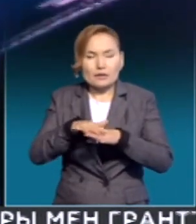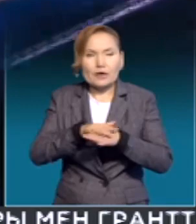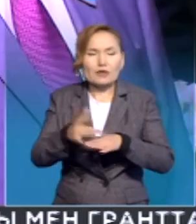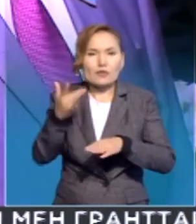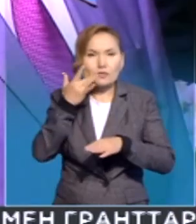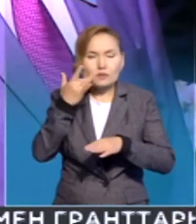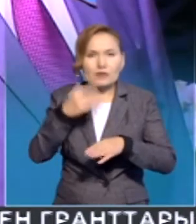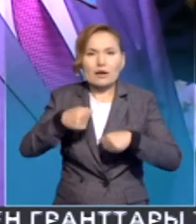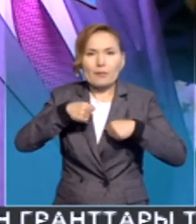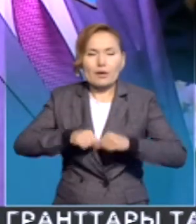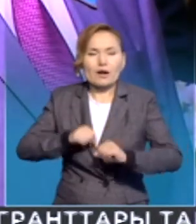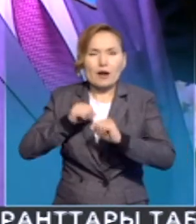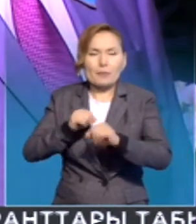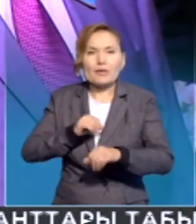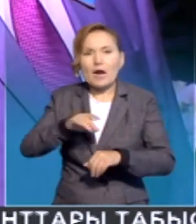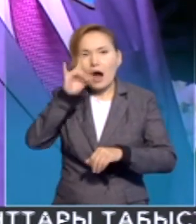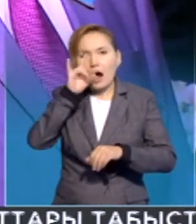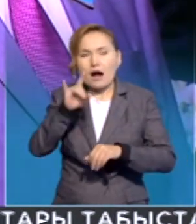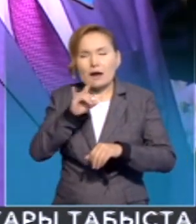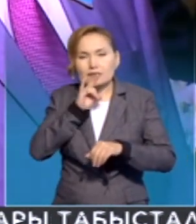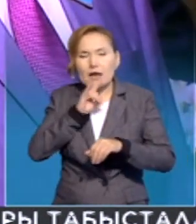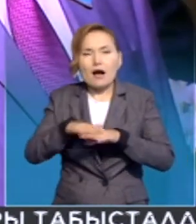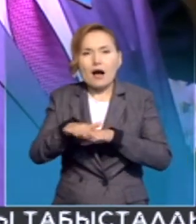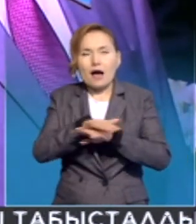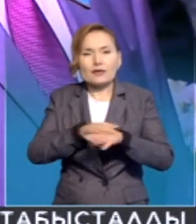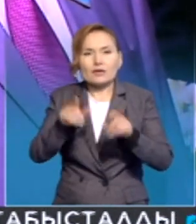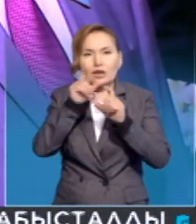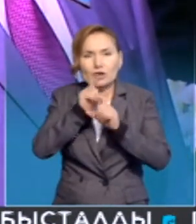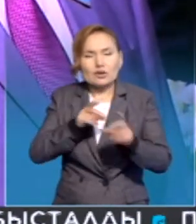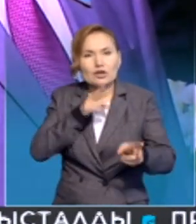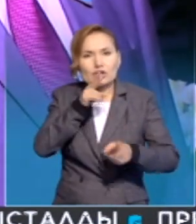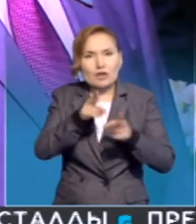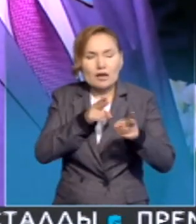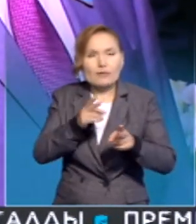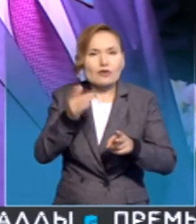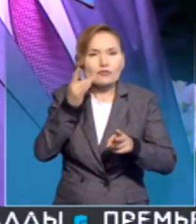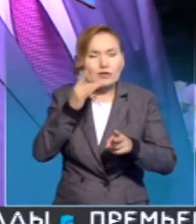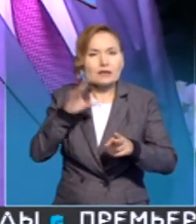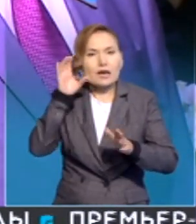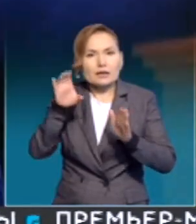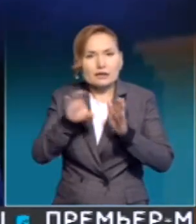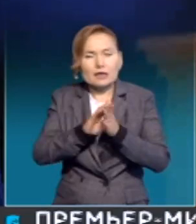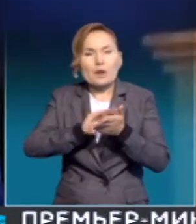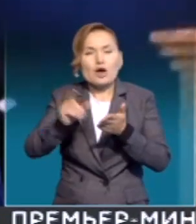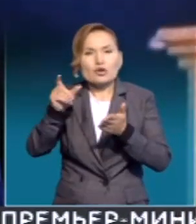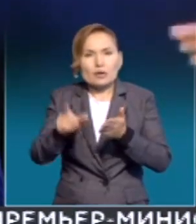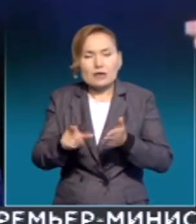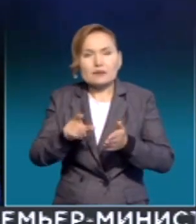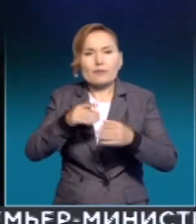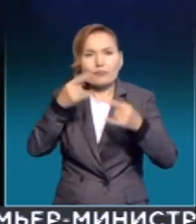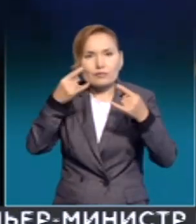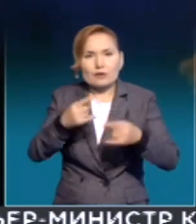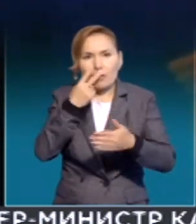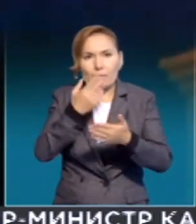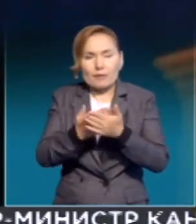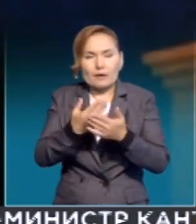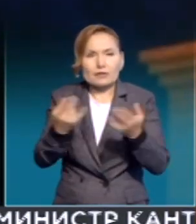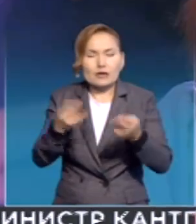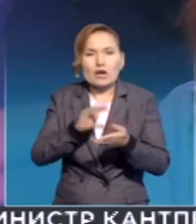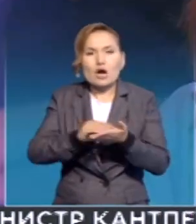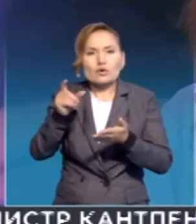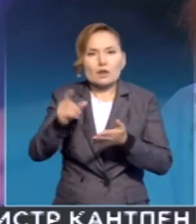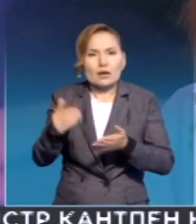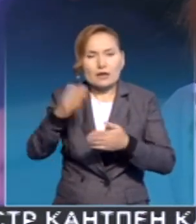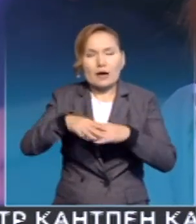мүддесін, халық үнін жеткізетін, мемлекет мүддесі үшін аянбай еңбек ететін тұлға. Менің ойымша журналист деген